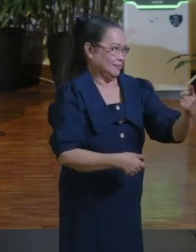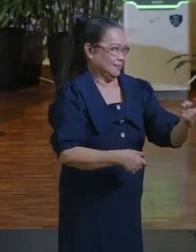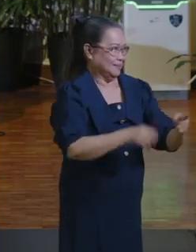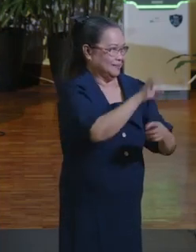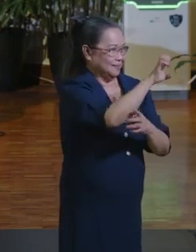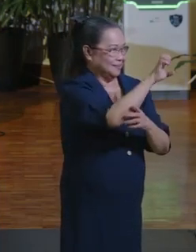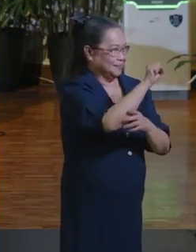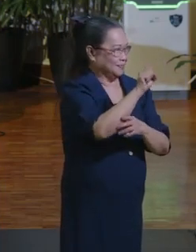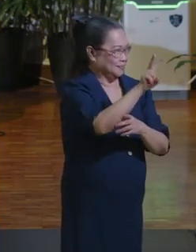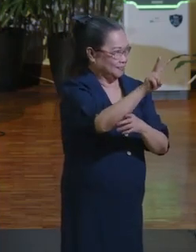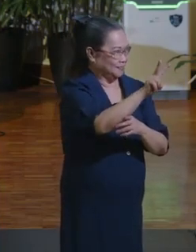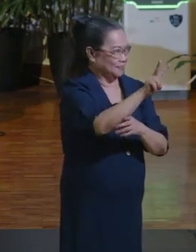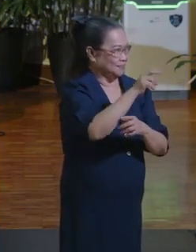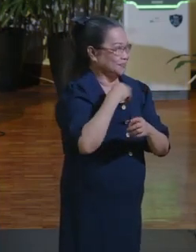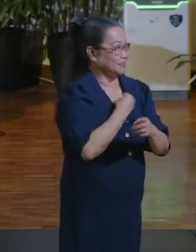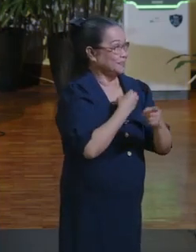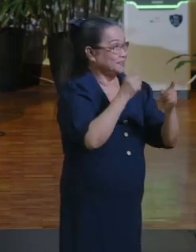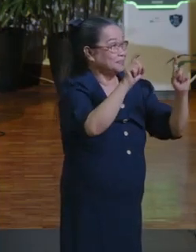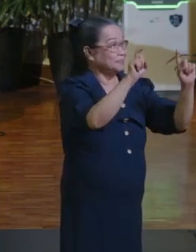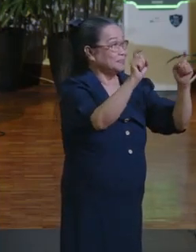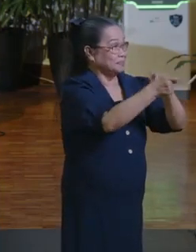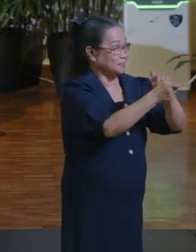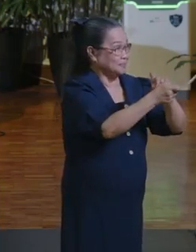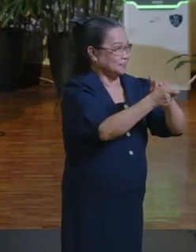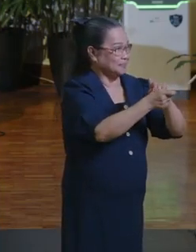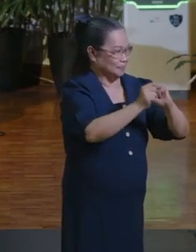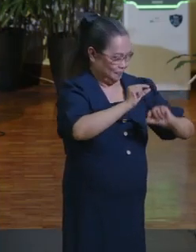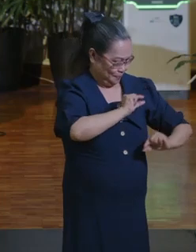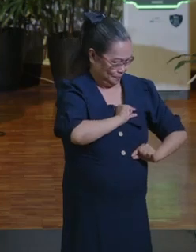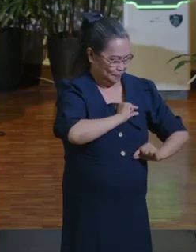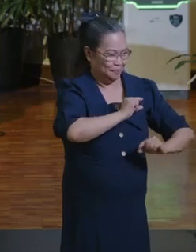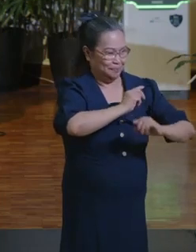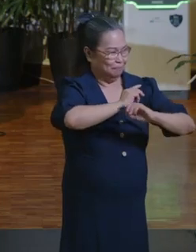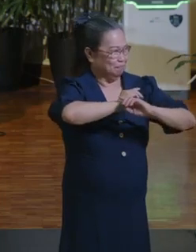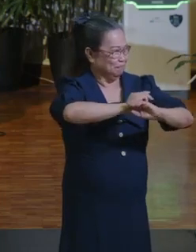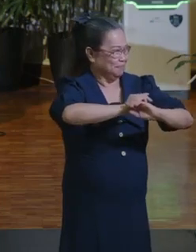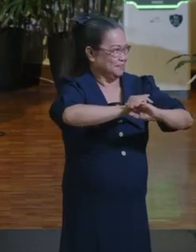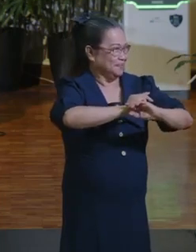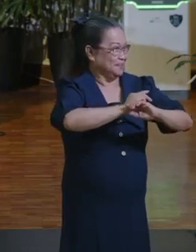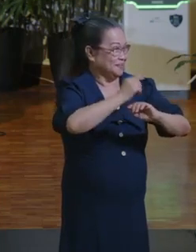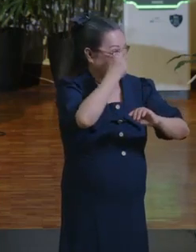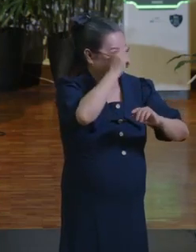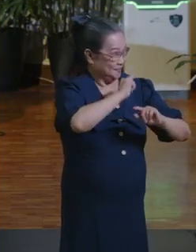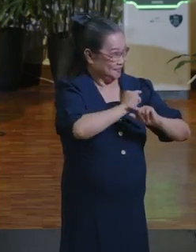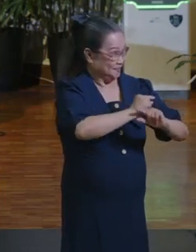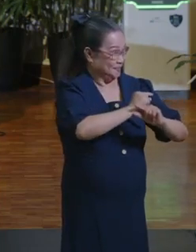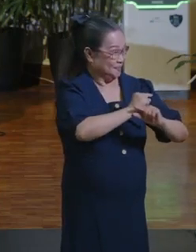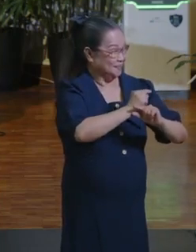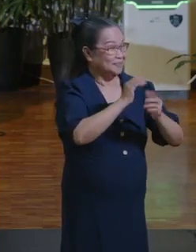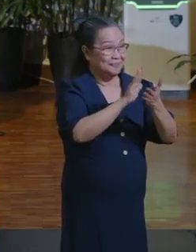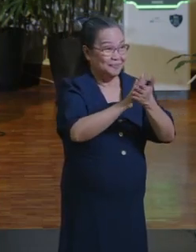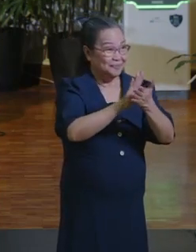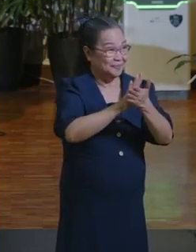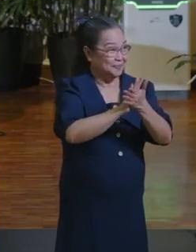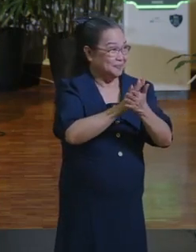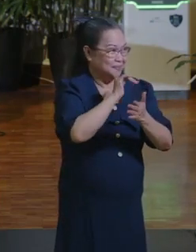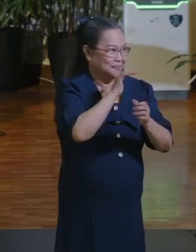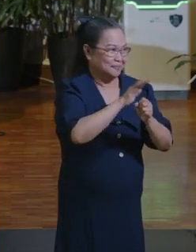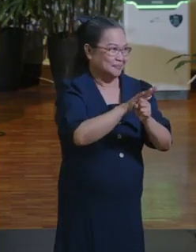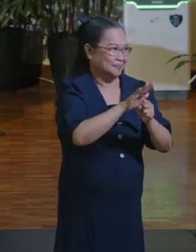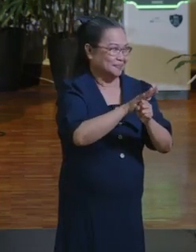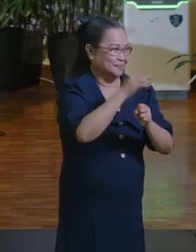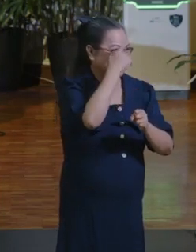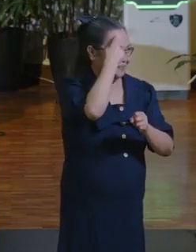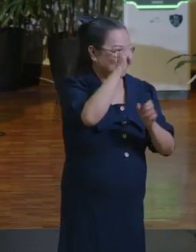ESV, ang translation natin ay guardian. So yung guardian, yung schoolmaster, ay hindi sapat